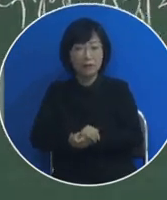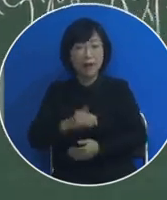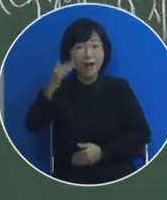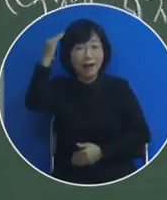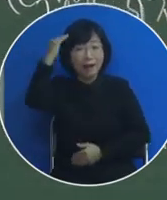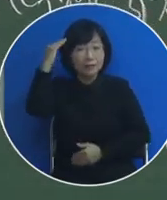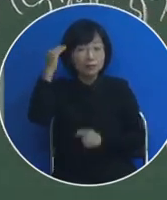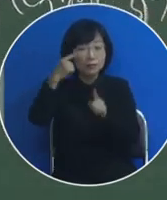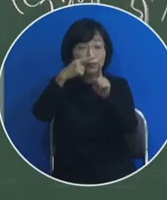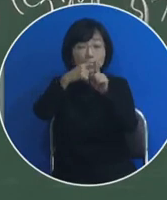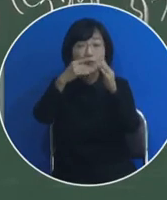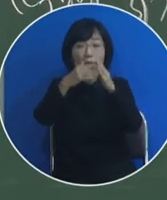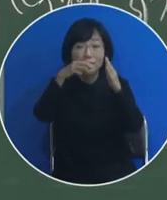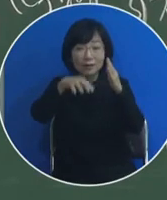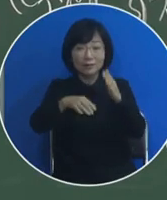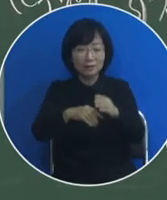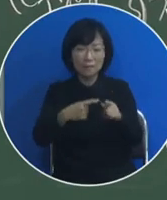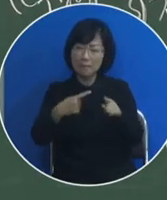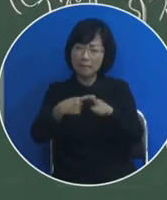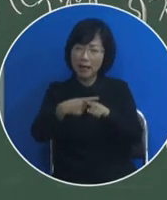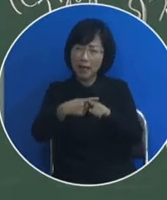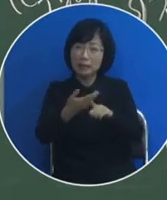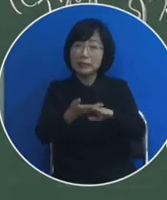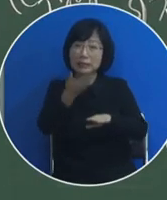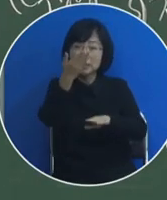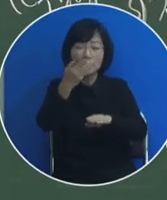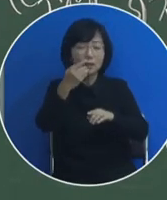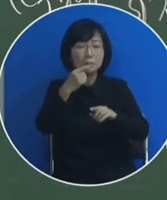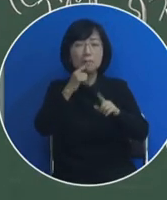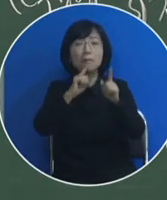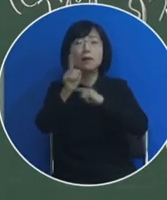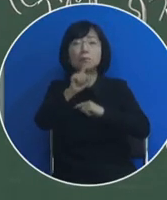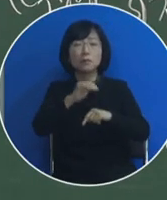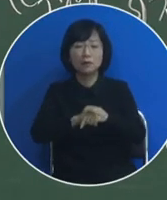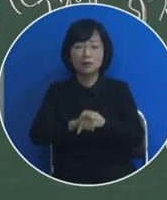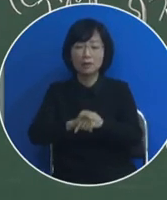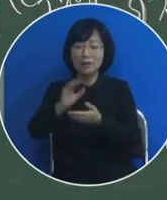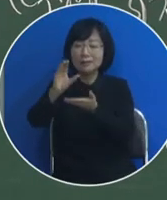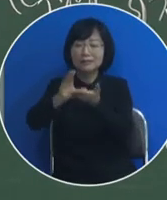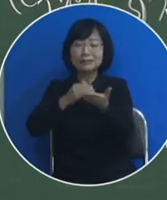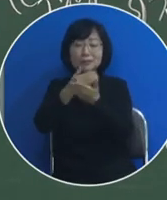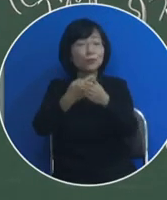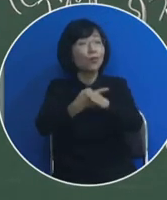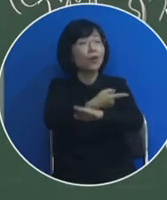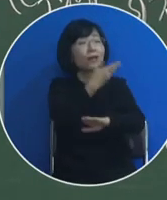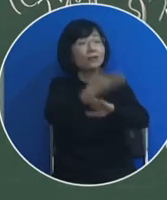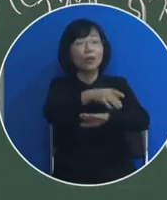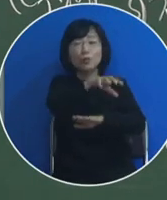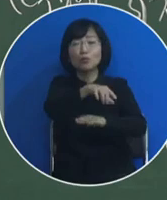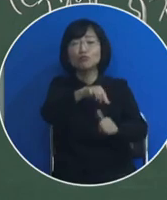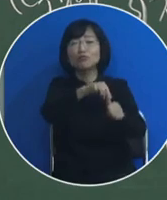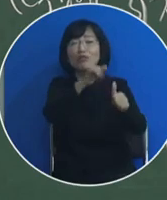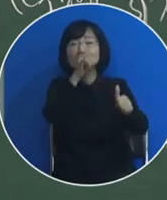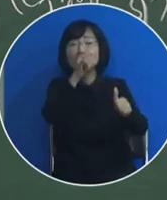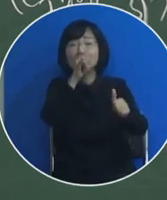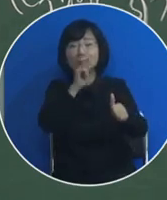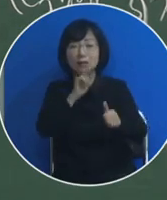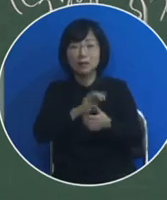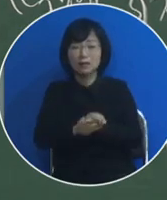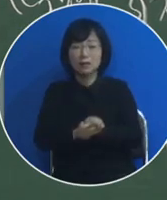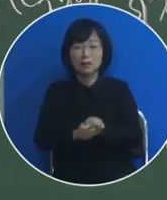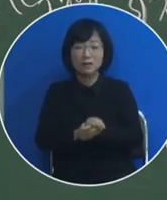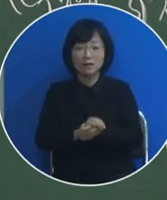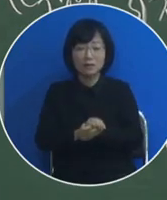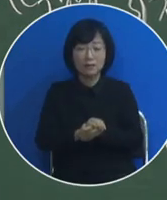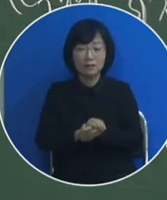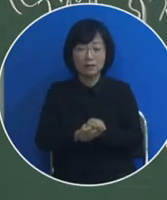구원이 있다라고 말합니다. Half of the churches in Korea say that there is salvation outside of Christ. 지금 right now. 실제로 그래서 영적 문제 다 주고